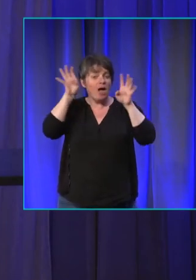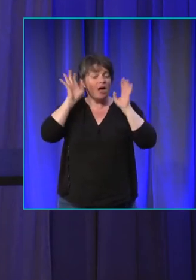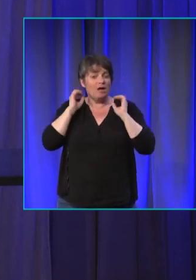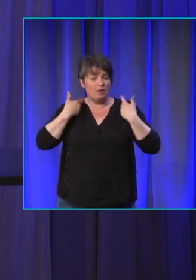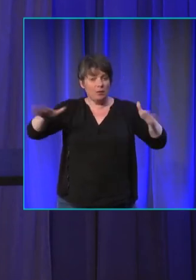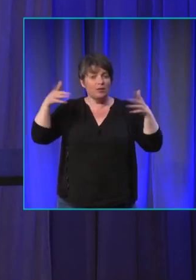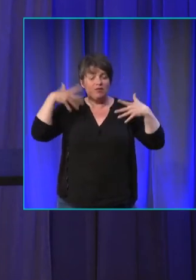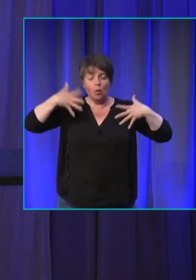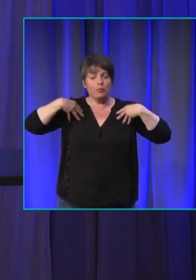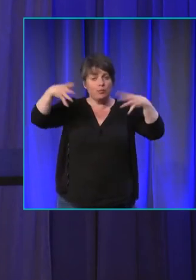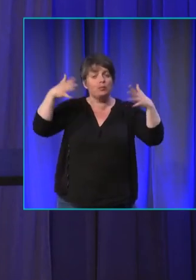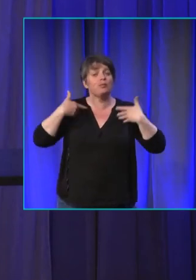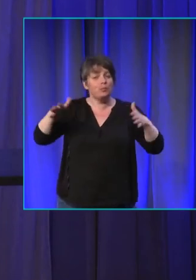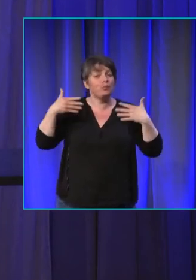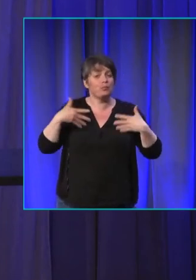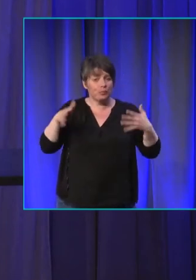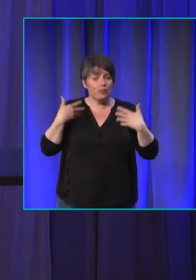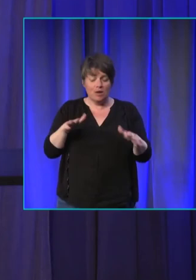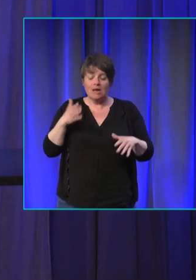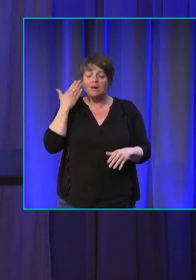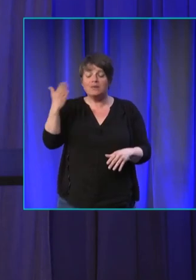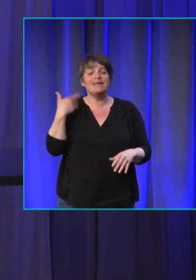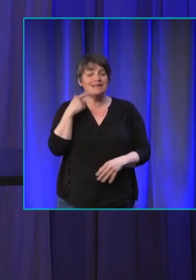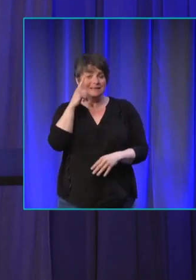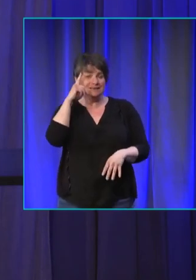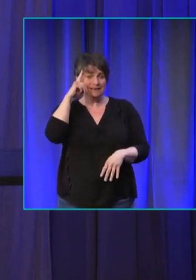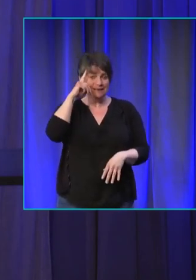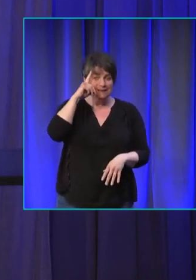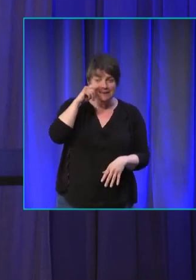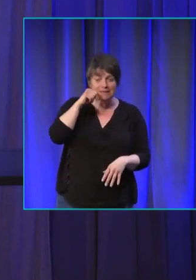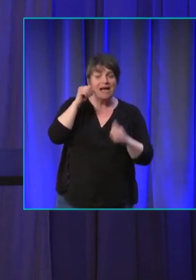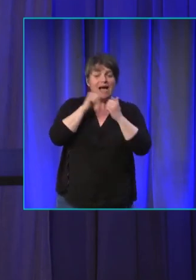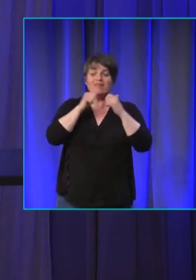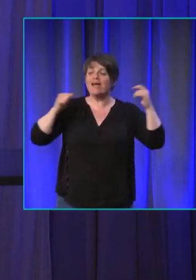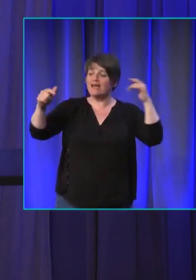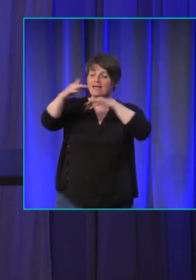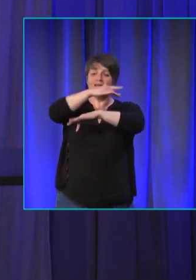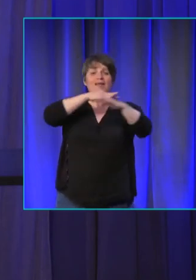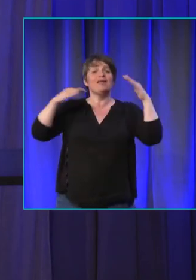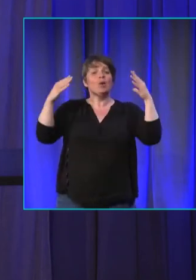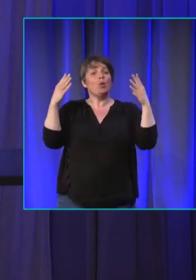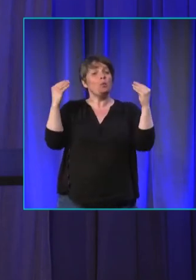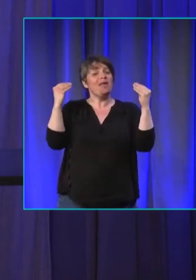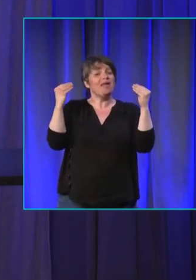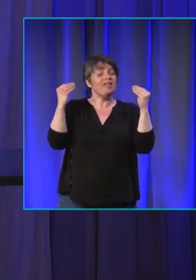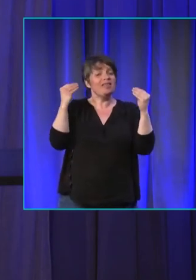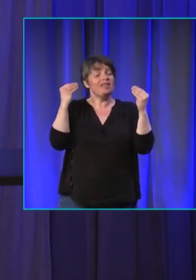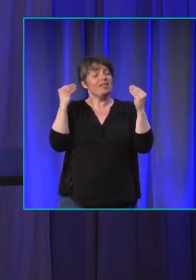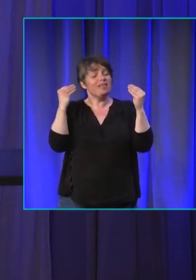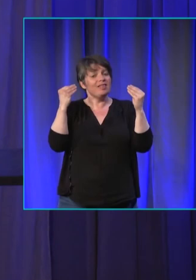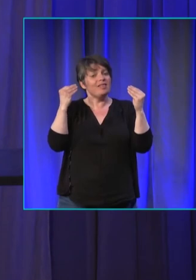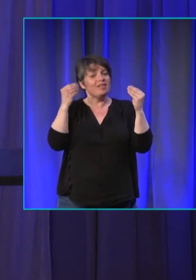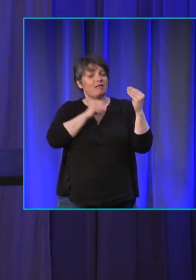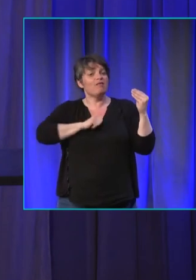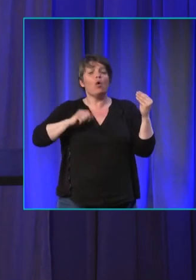faut l'évaporer la sueur. Et donc si vous faites un effort avec un taux d'hygrométrie relativement élevé, c'est-à-dire vous courez lorsqu'il c'est